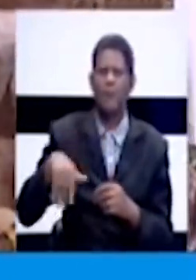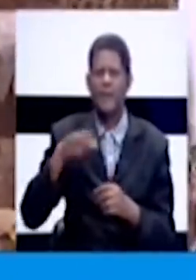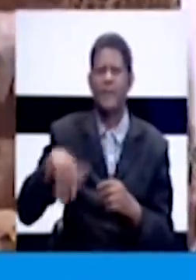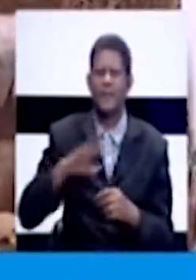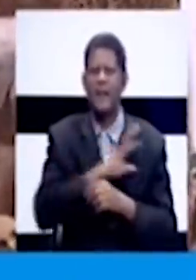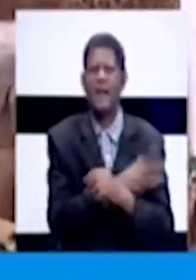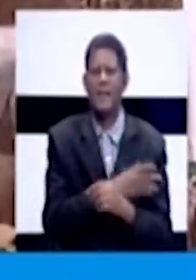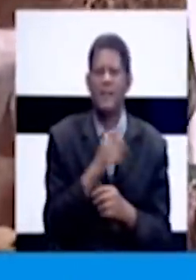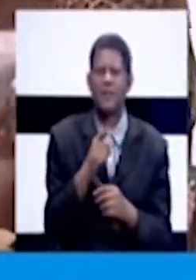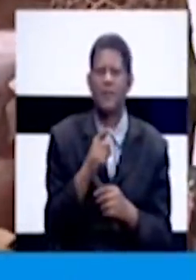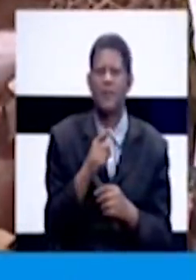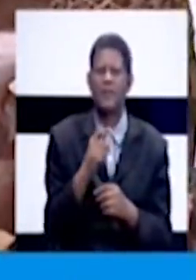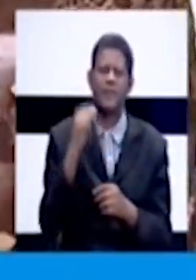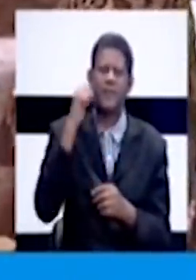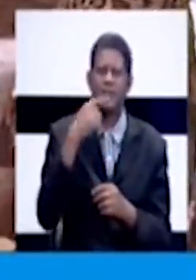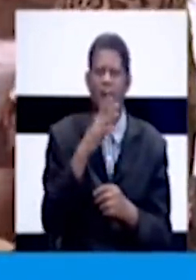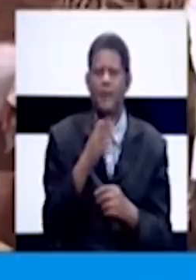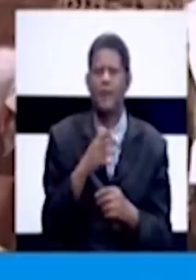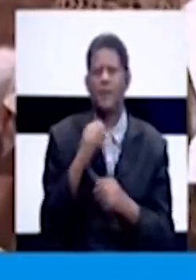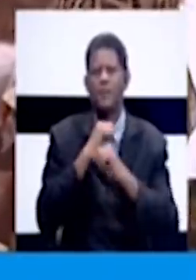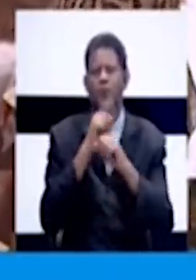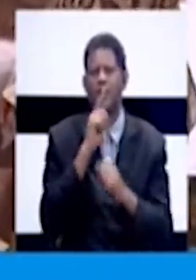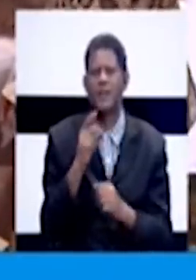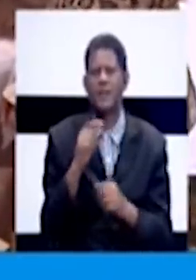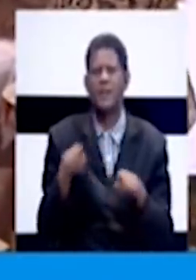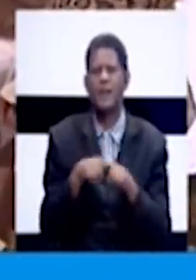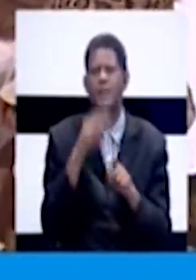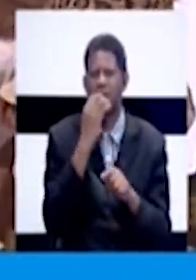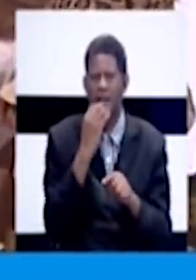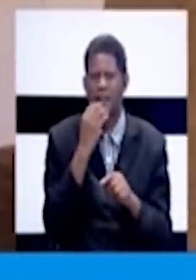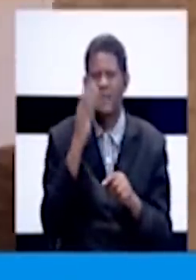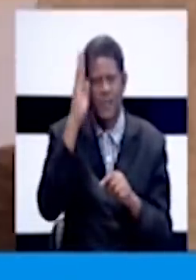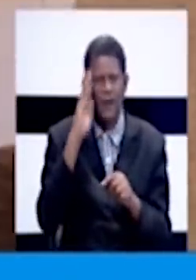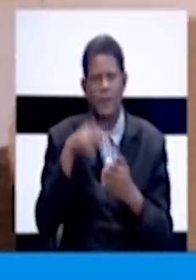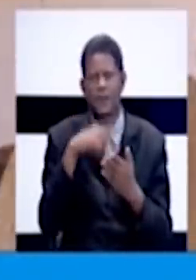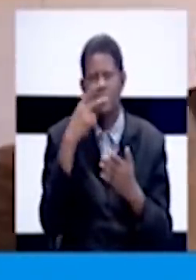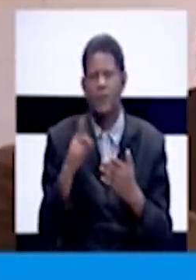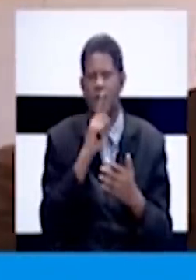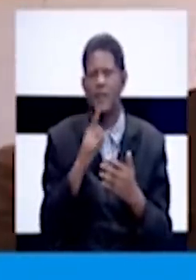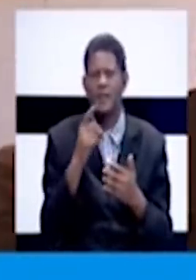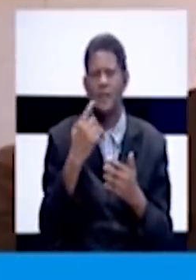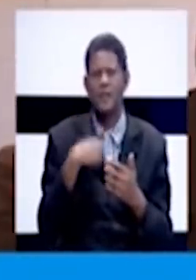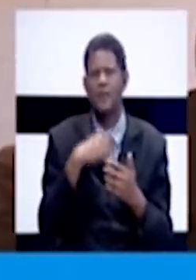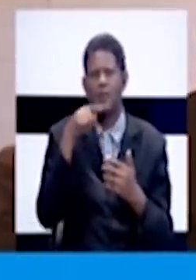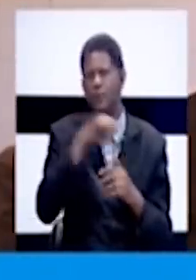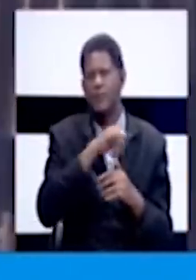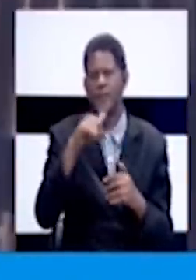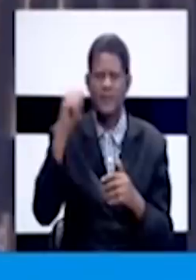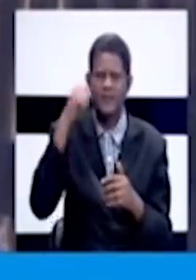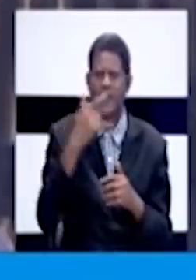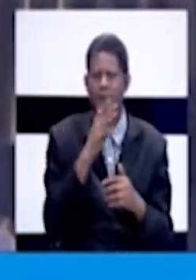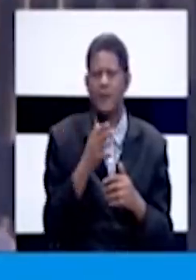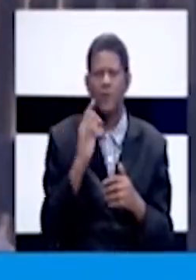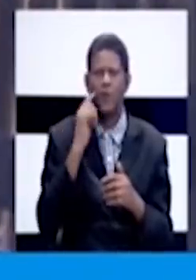ሓይሊ እዚኦም ንድሕሪ ተለየበልና ንምክቶ ኢና ከምዚ ደርግ ናውደቕና የሽ ዓብያ ውዲቕና ኢና ደርጋ ውዲቕና ኢና ከምኡውን ንድሓር ይንብል ንሕና ናውድቆ ኢና ይኮነይ